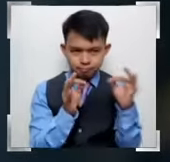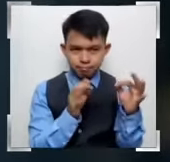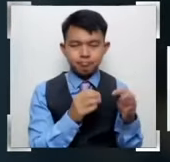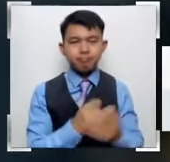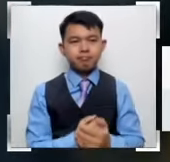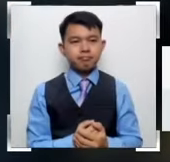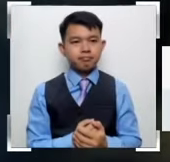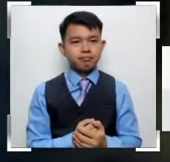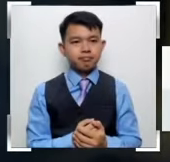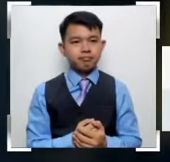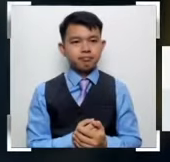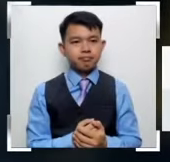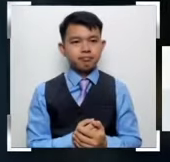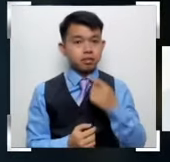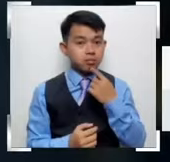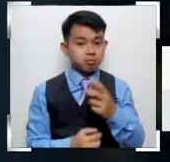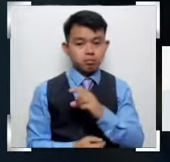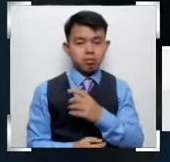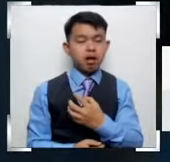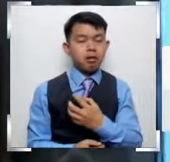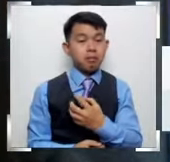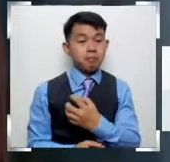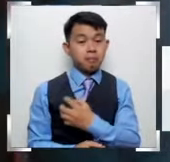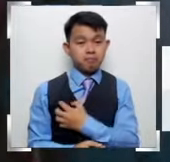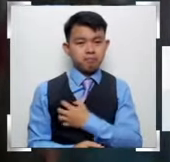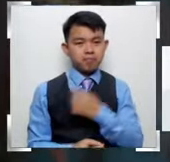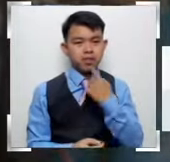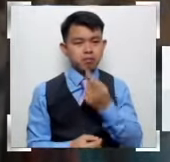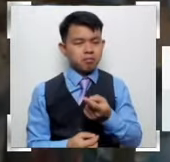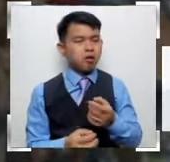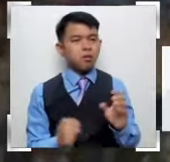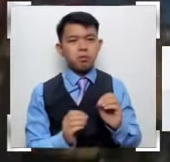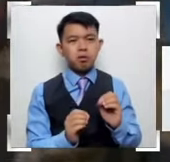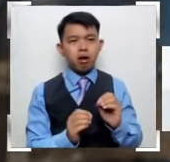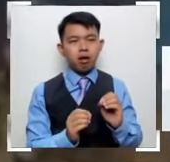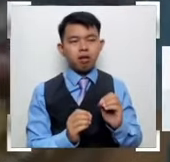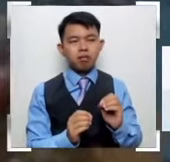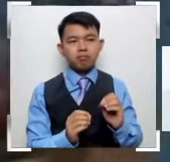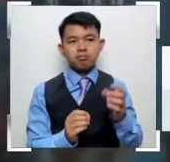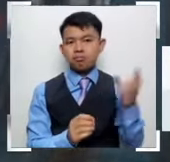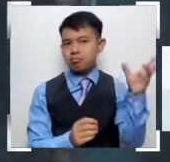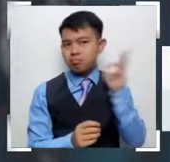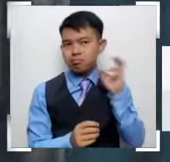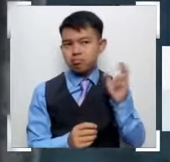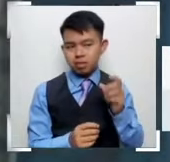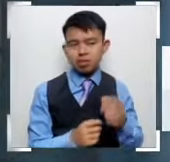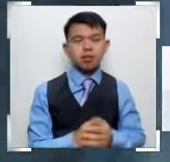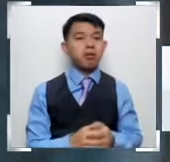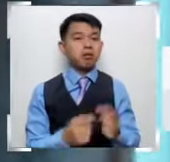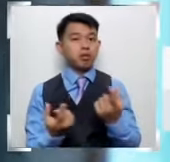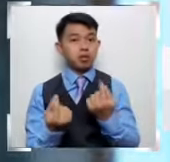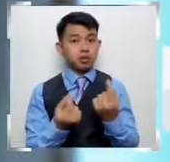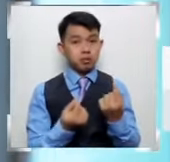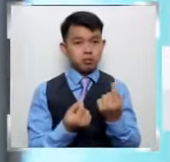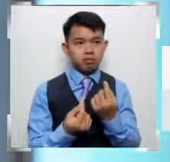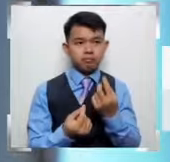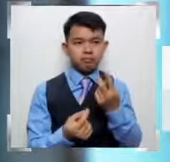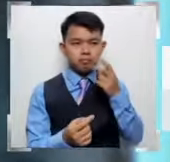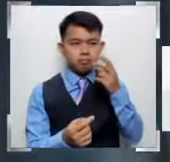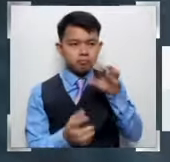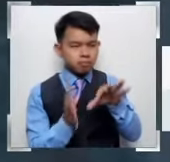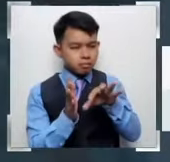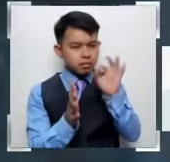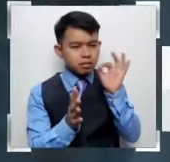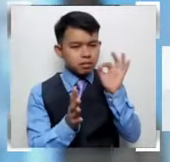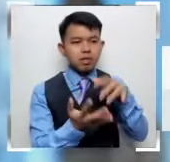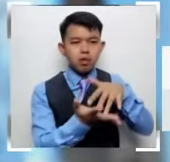dahil walang nagari o anumang ginamit sa pagpuga ng mga preso. Nakahanap daw ng kahinaan ang ilan sa mga preso sa isa sa